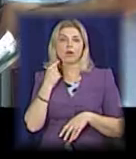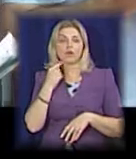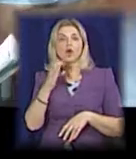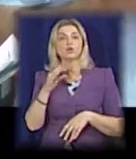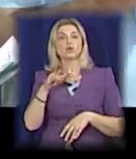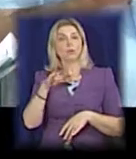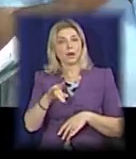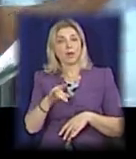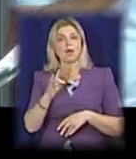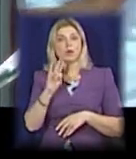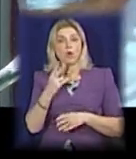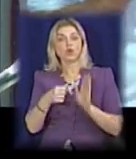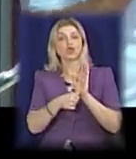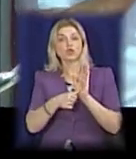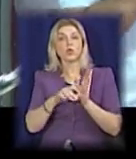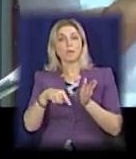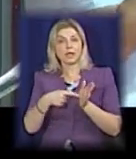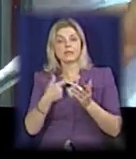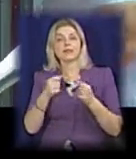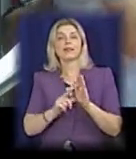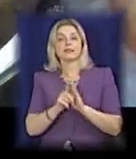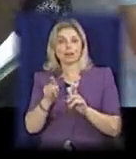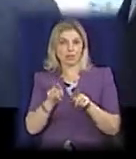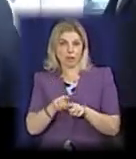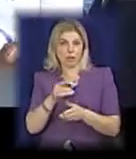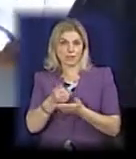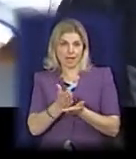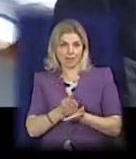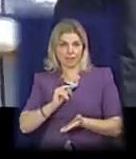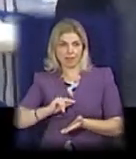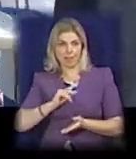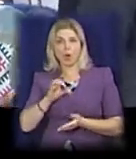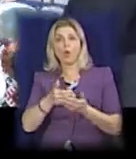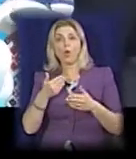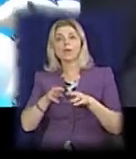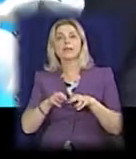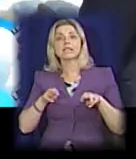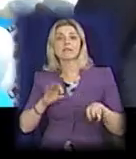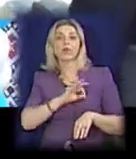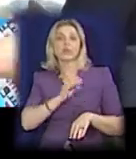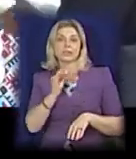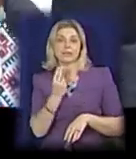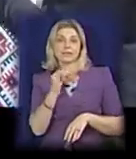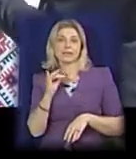Сумах. Миколаїв – 6 місто, де стартує новий сервіс від Міністерства юстиції України.